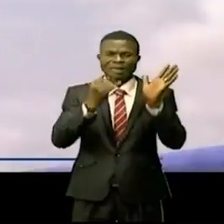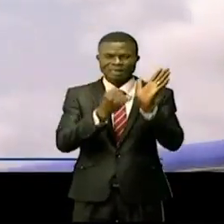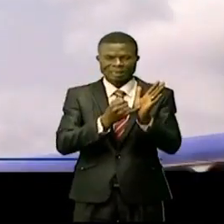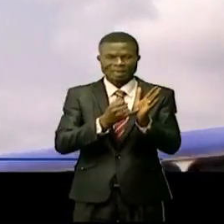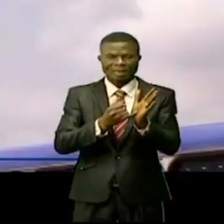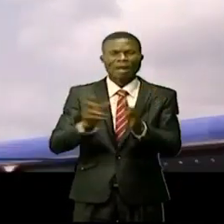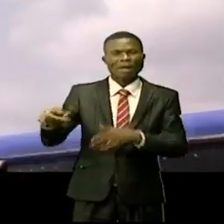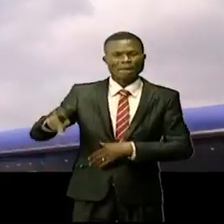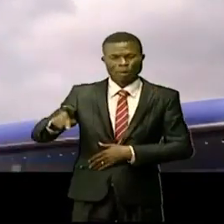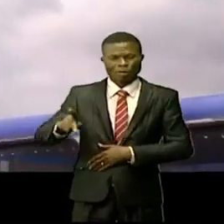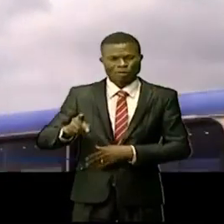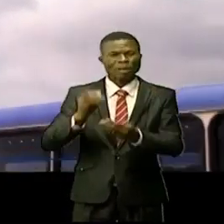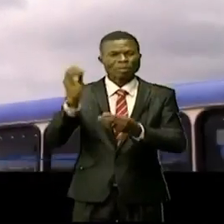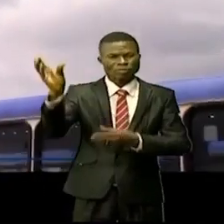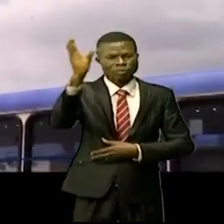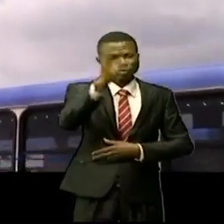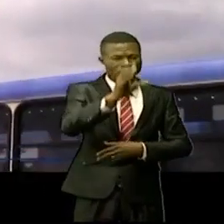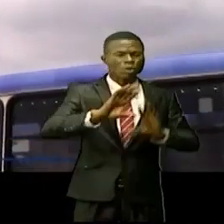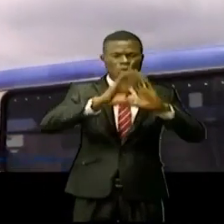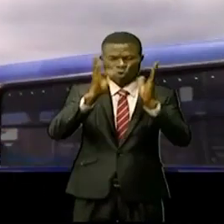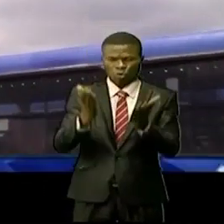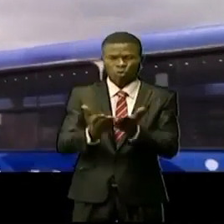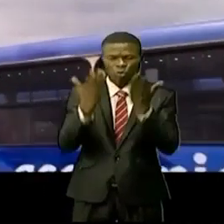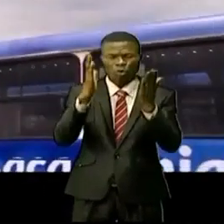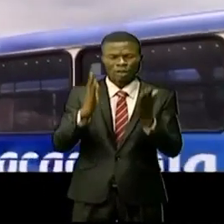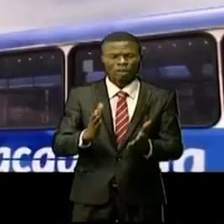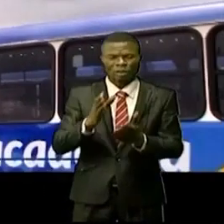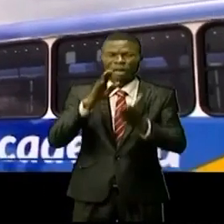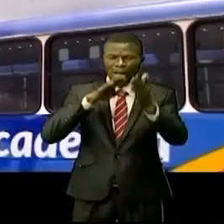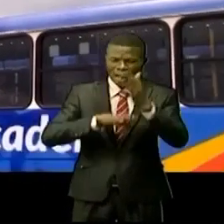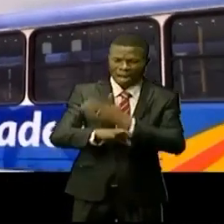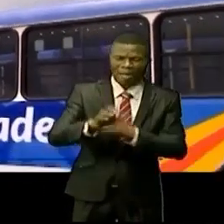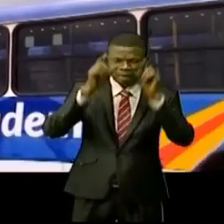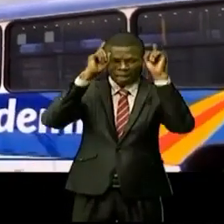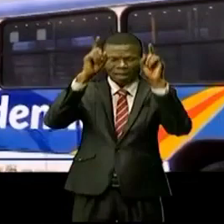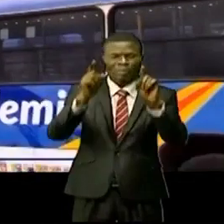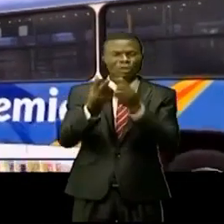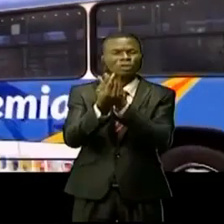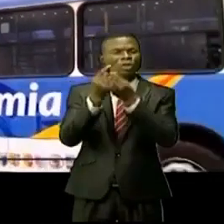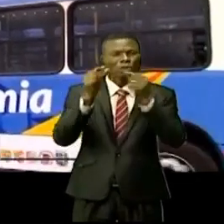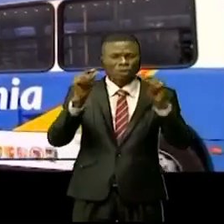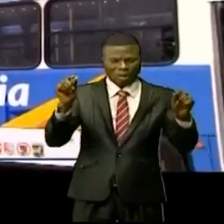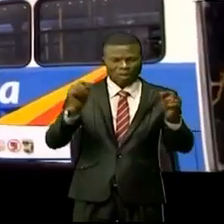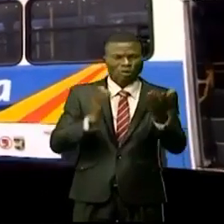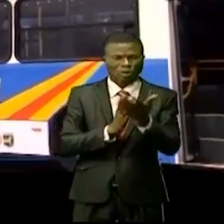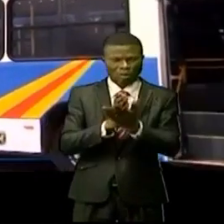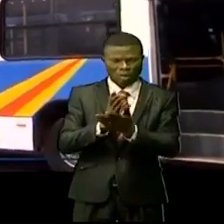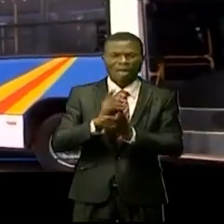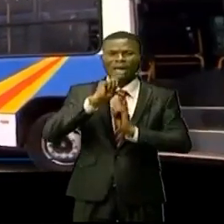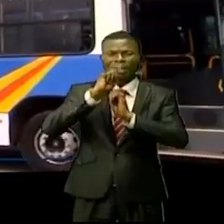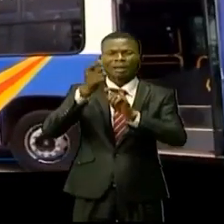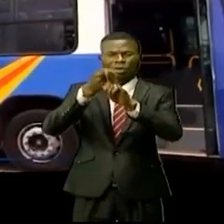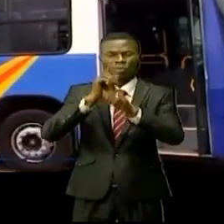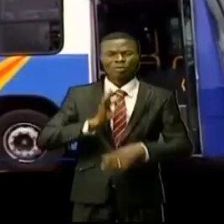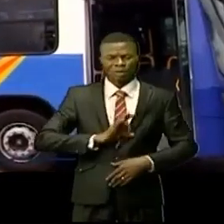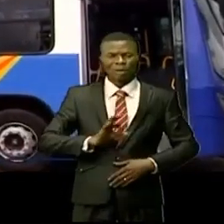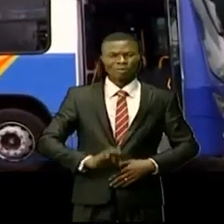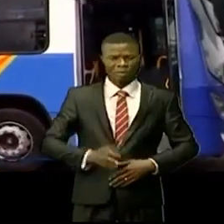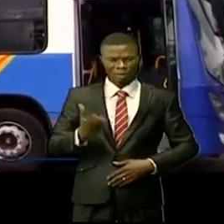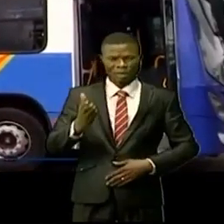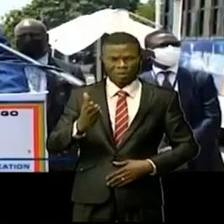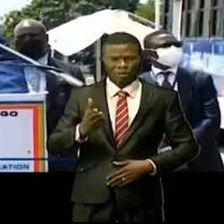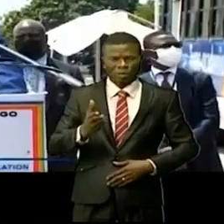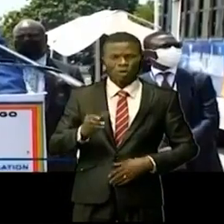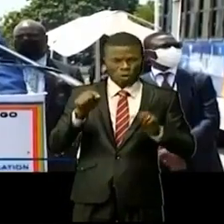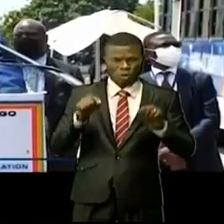que les étudiants de partout se sentent chez eux et se sentent honorés par les chefs de l'État qui,